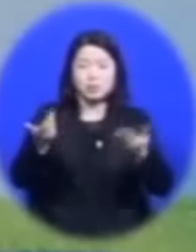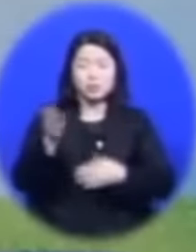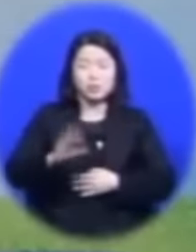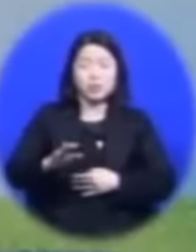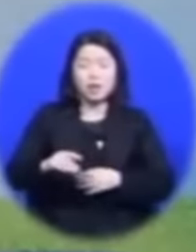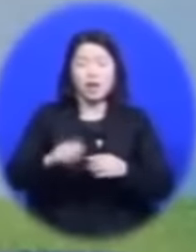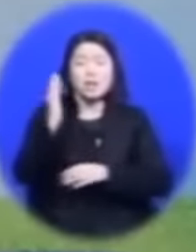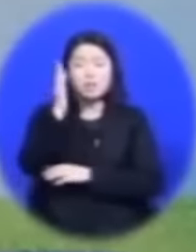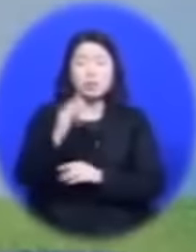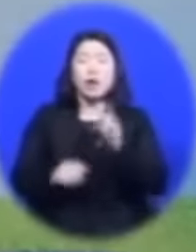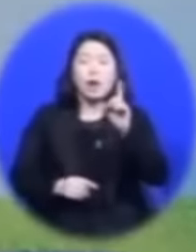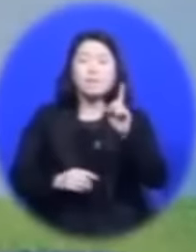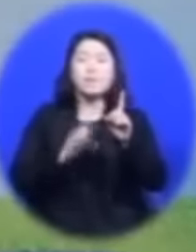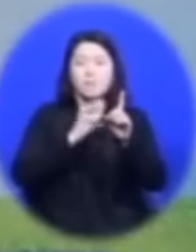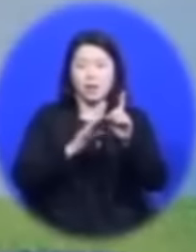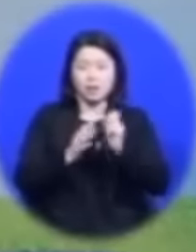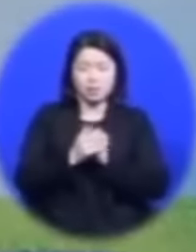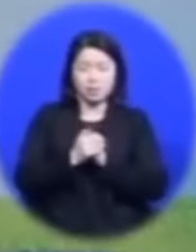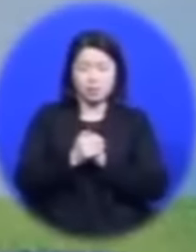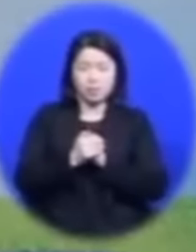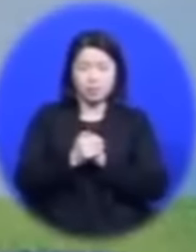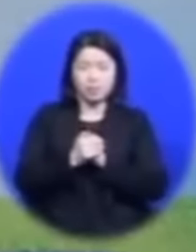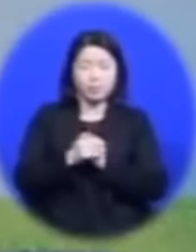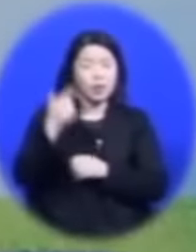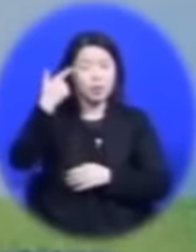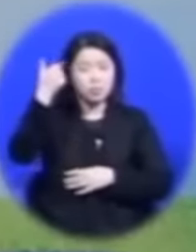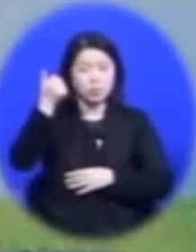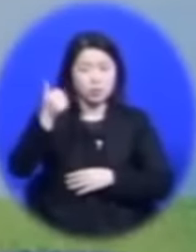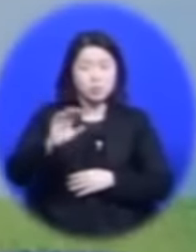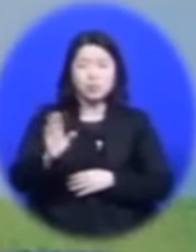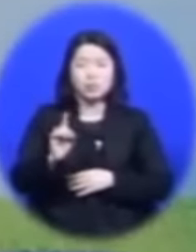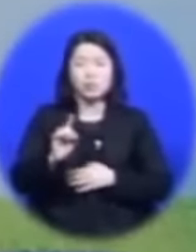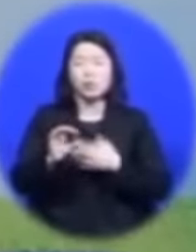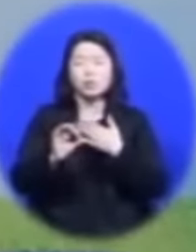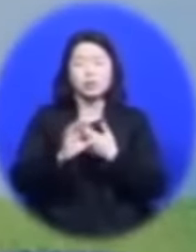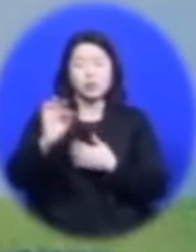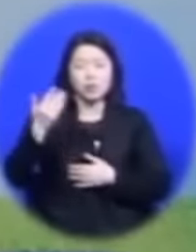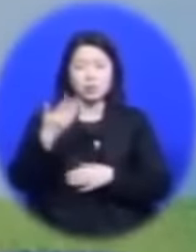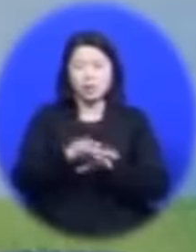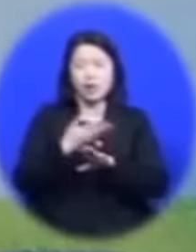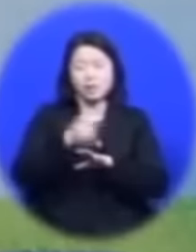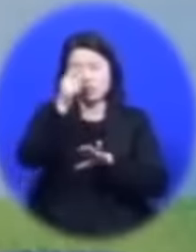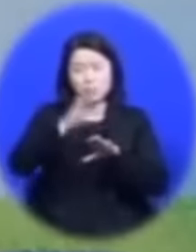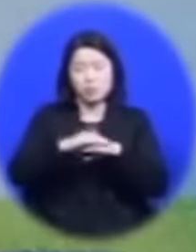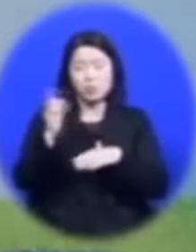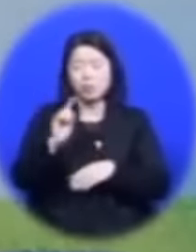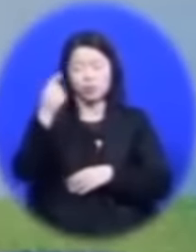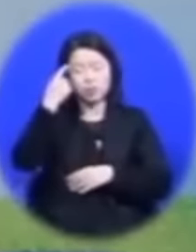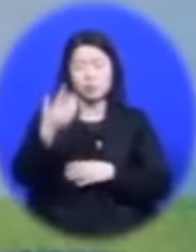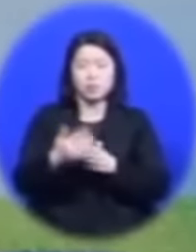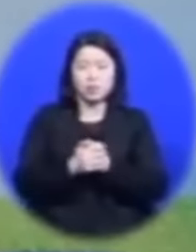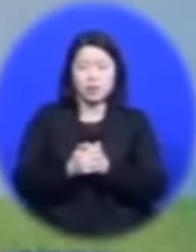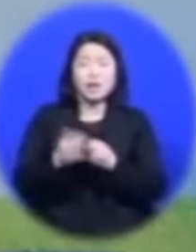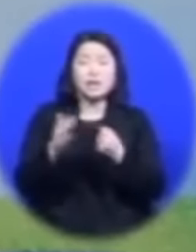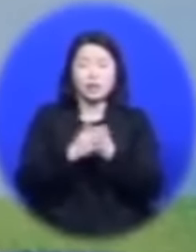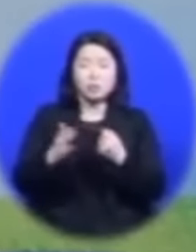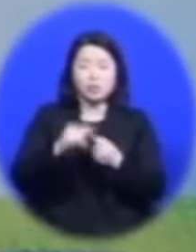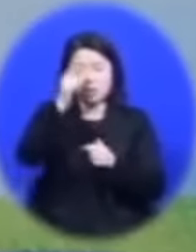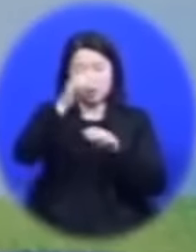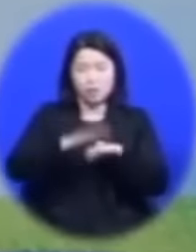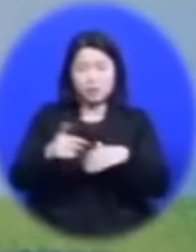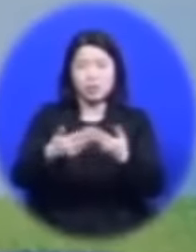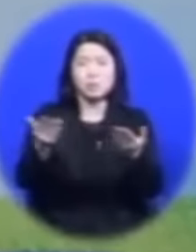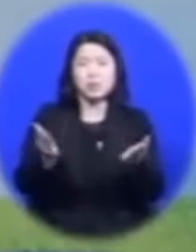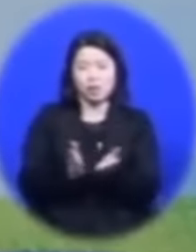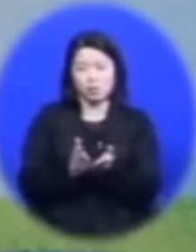돼요. 설교 한 번만 하세요. 목사님이 그럼 어떻게 합니까? 다른 예배는. 그래서 예배당을 지은